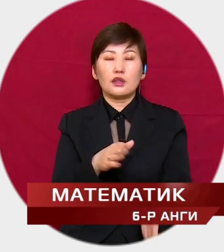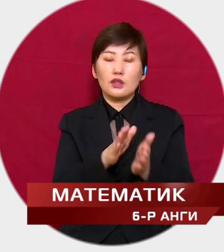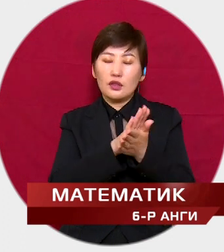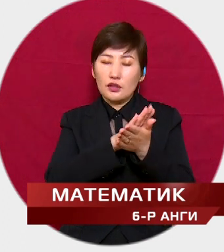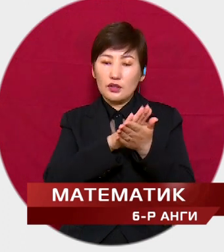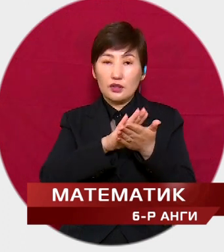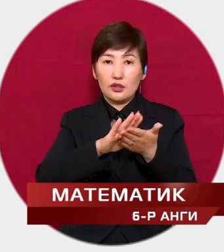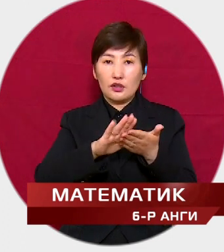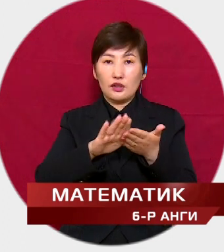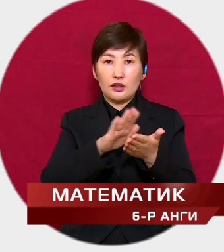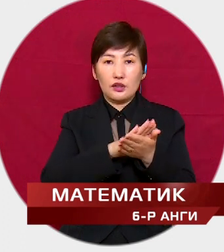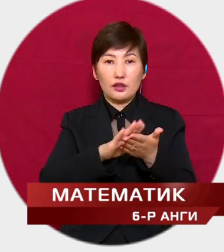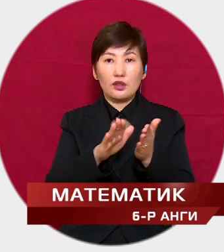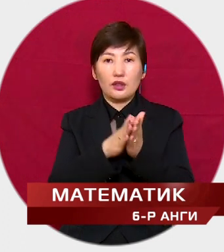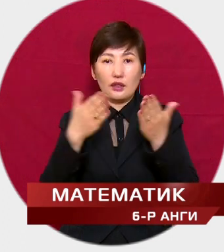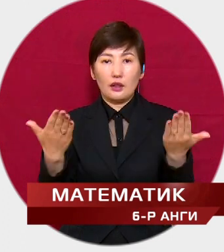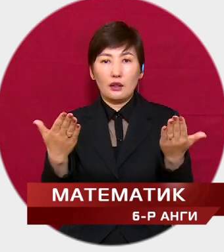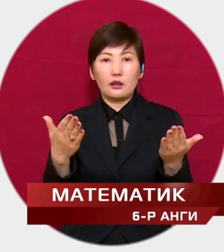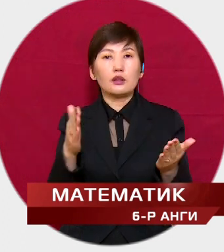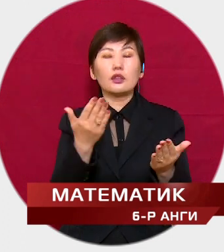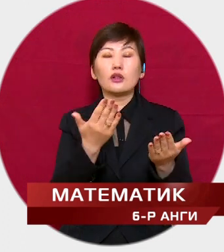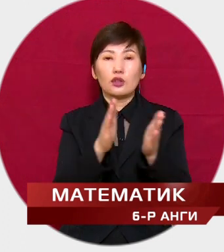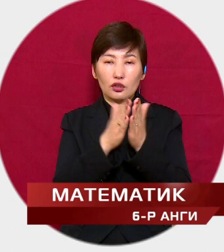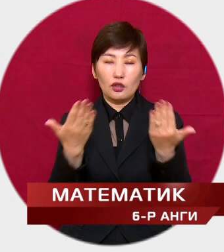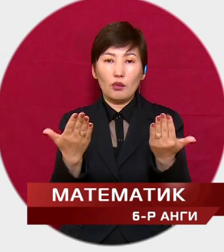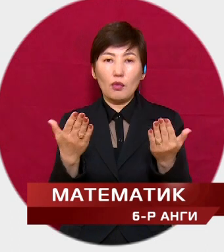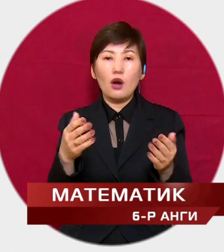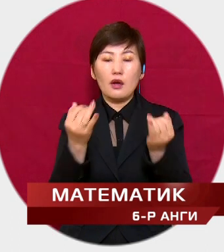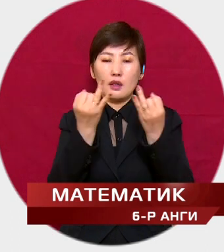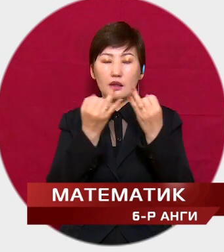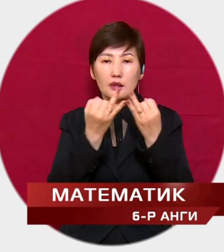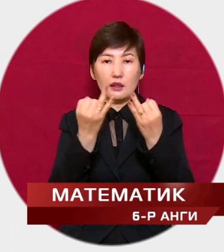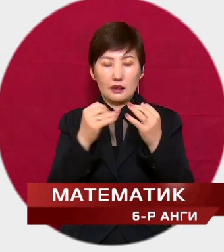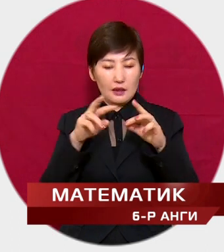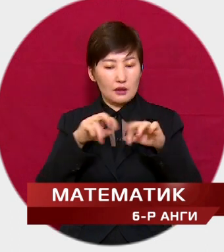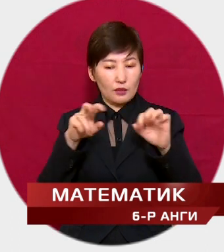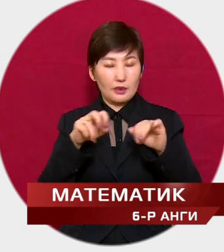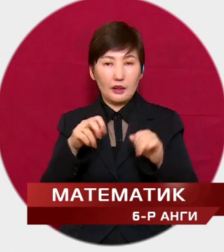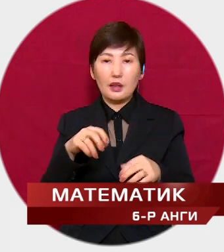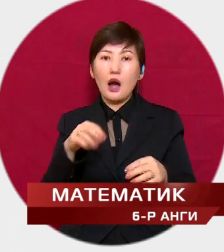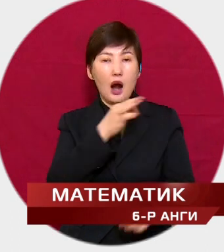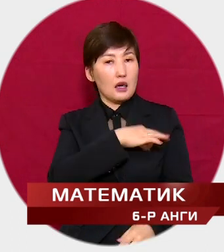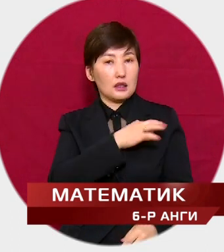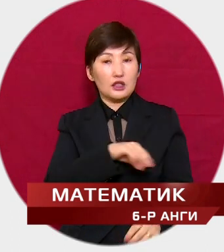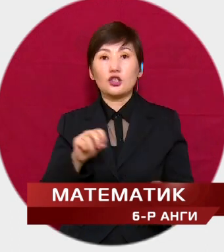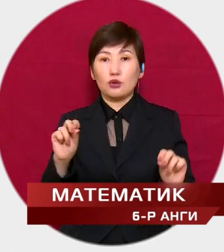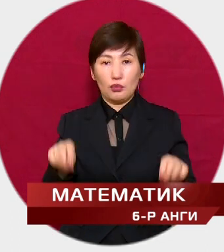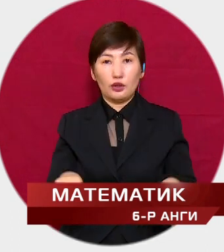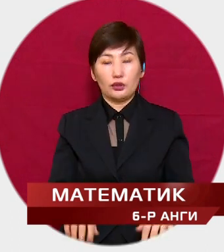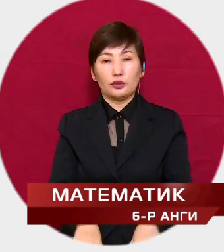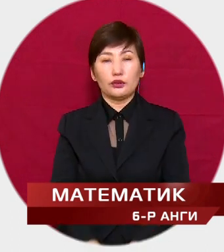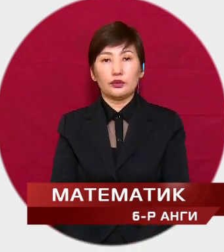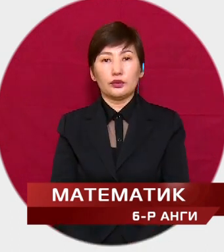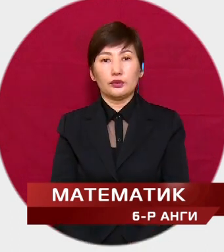www.econtent.com эдүү цэгмэн гэсэн вэбсайтанд байдгийг бүгдэрэг мэдж байгаа. Эндээсээ бас сурах бичгийг ашиглаж болно. За бэд нь